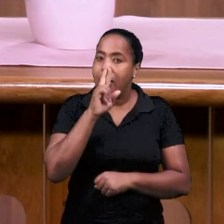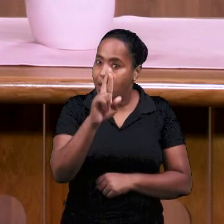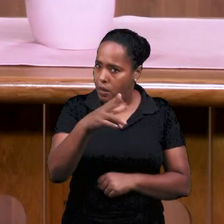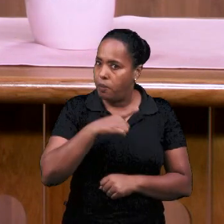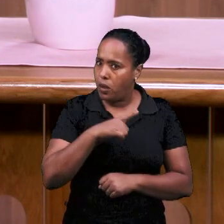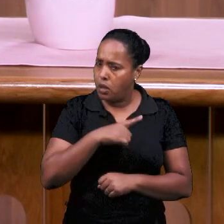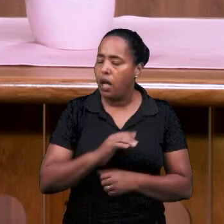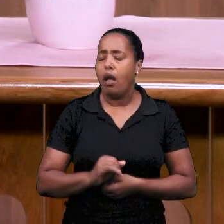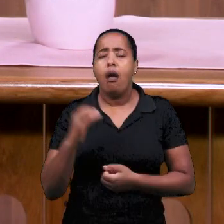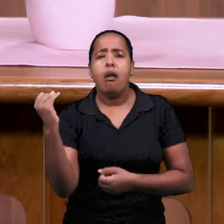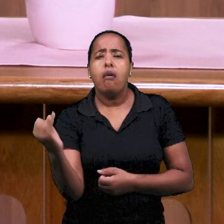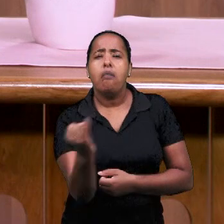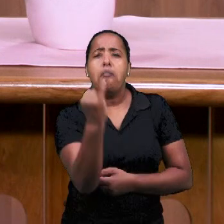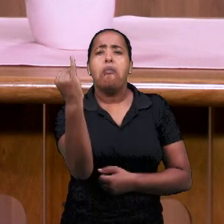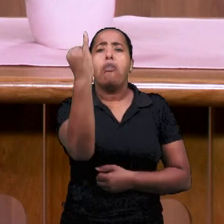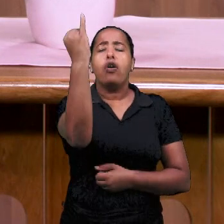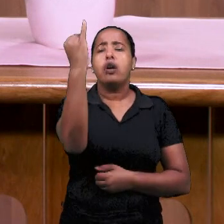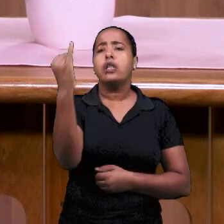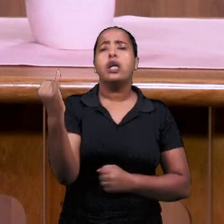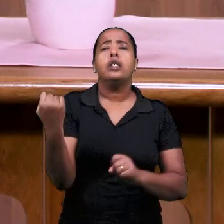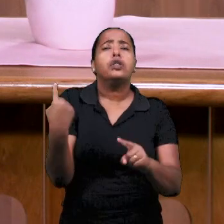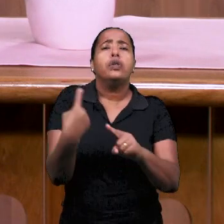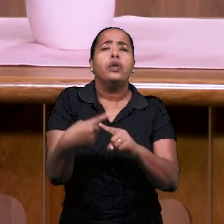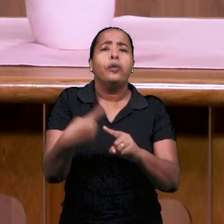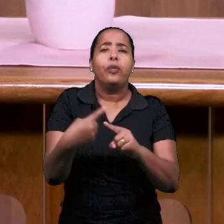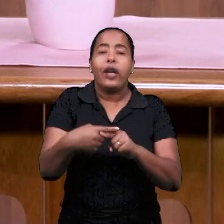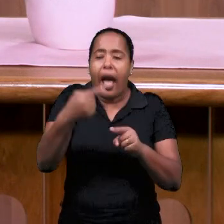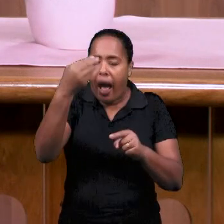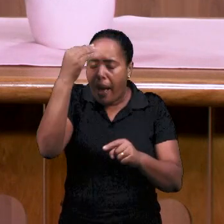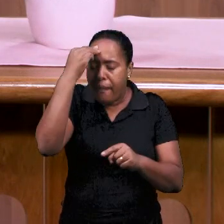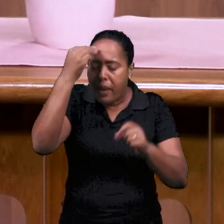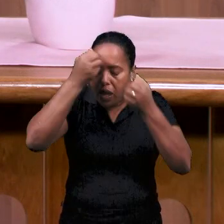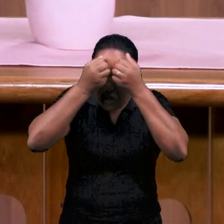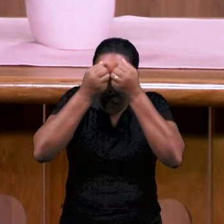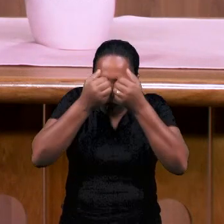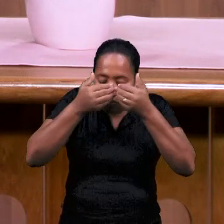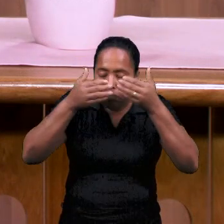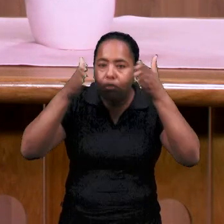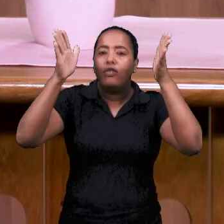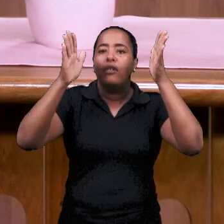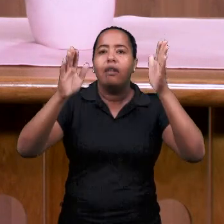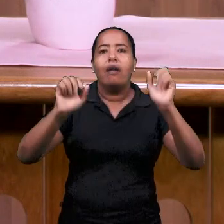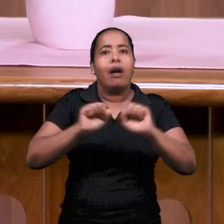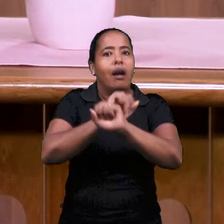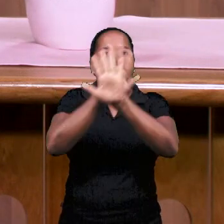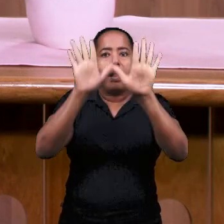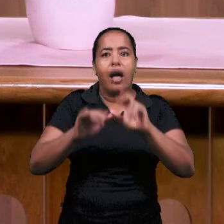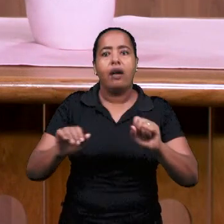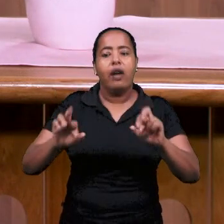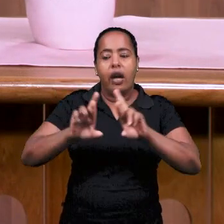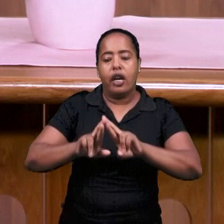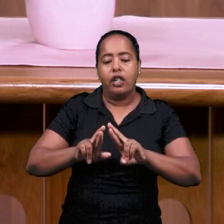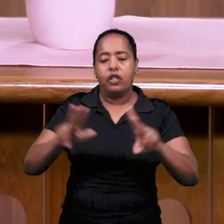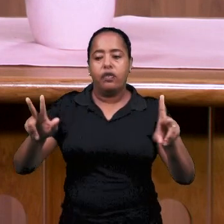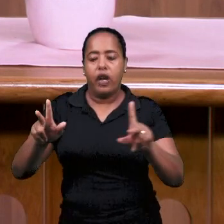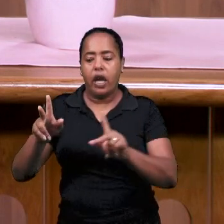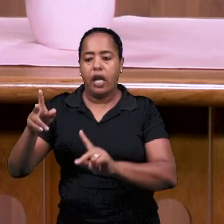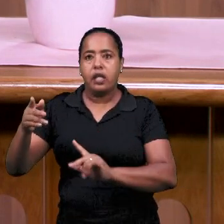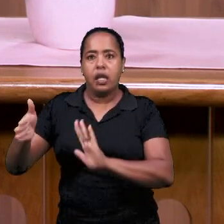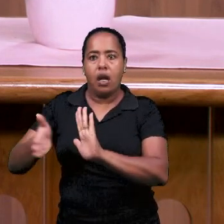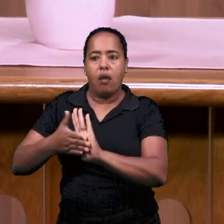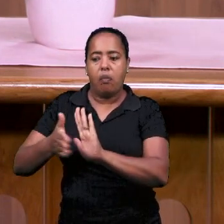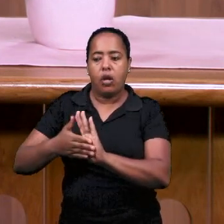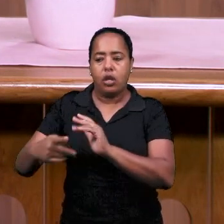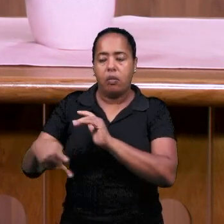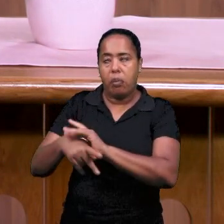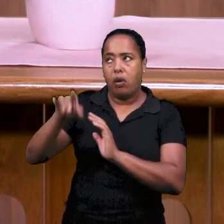de chercher la réponse. Ça, c'est très important parce que va déjà laisser clair dans la pensée de nos enfants les différences entre ceux qui ont le